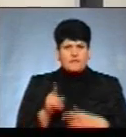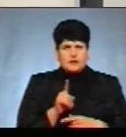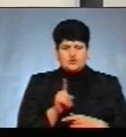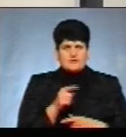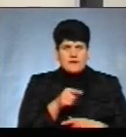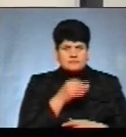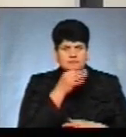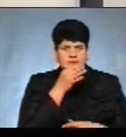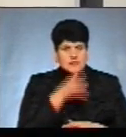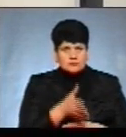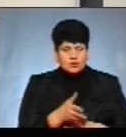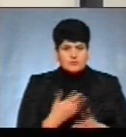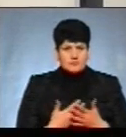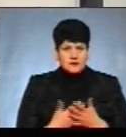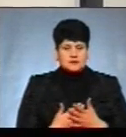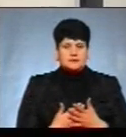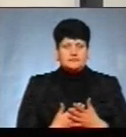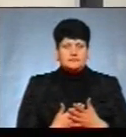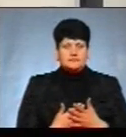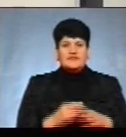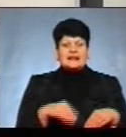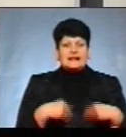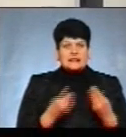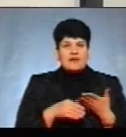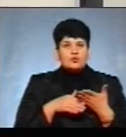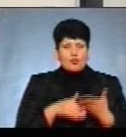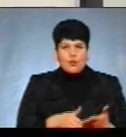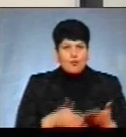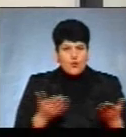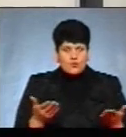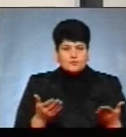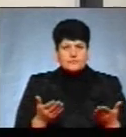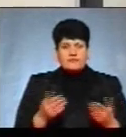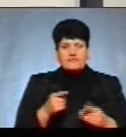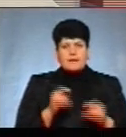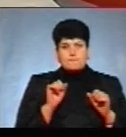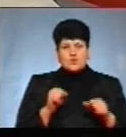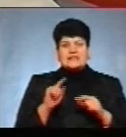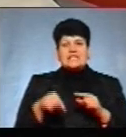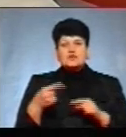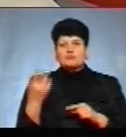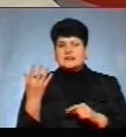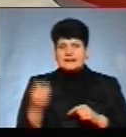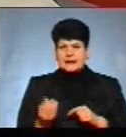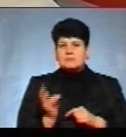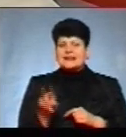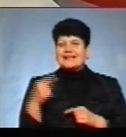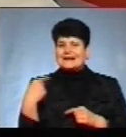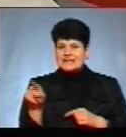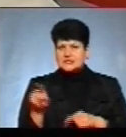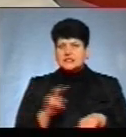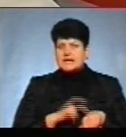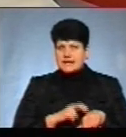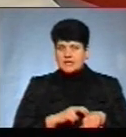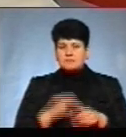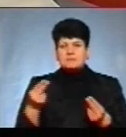договору вам він не сподобався, чи, можливо, він не дав таку допомогу, яку би ви хотіли. Ви можете на слідуючий день йти до